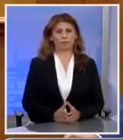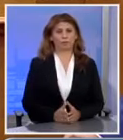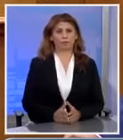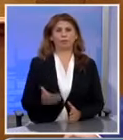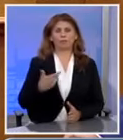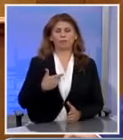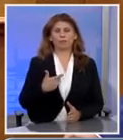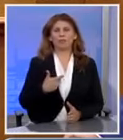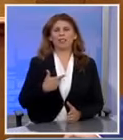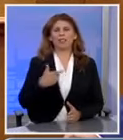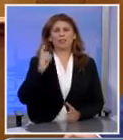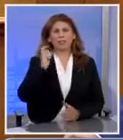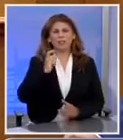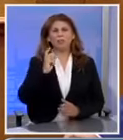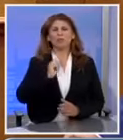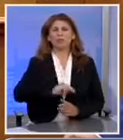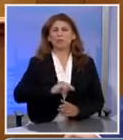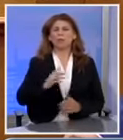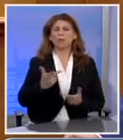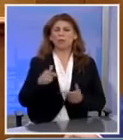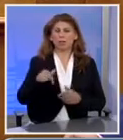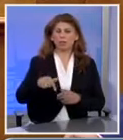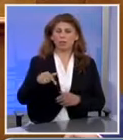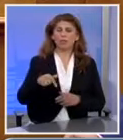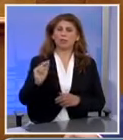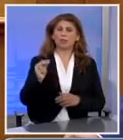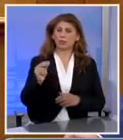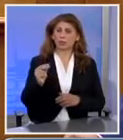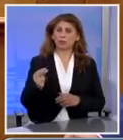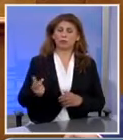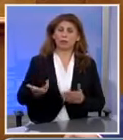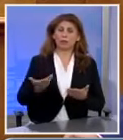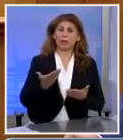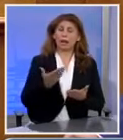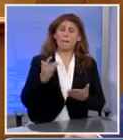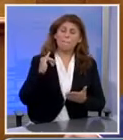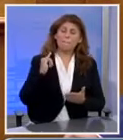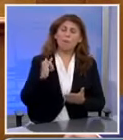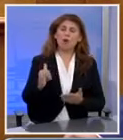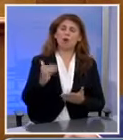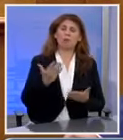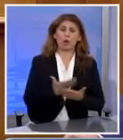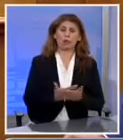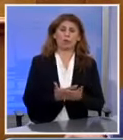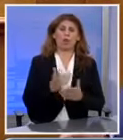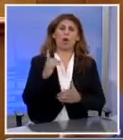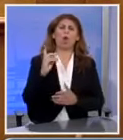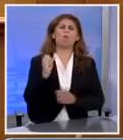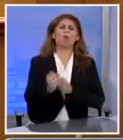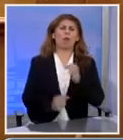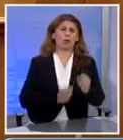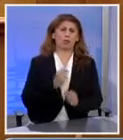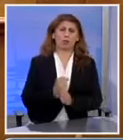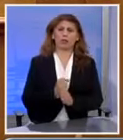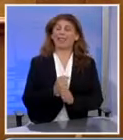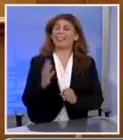είμαστε καιροσκόποι που φέρνουμε στη Βουλή ένα πάγιο αίτημα δεκαετιών της αριστεράς. Γιατί άραγε είμαστε